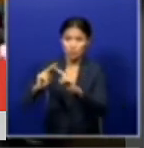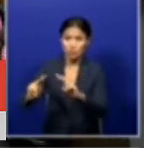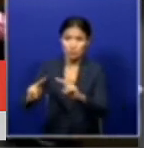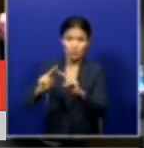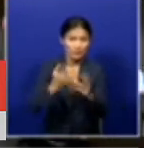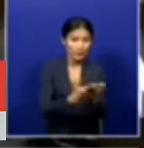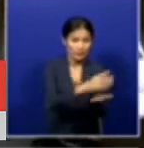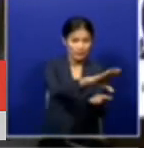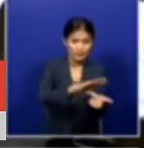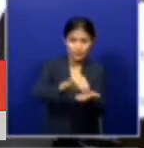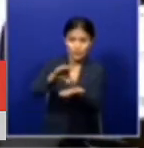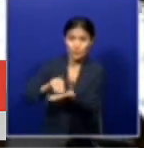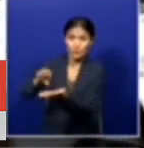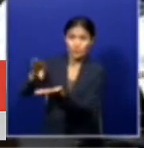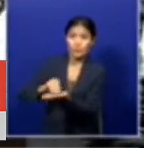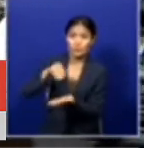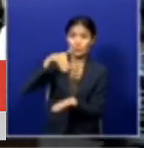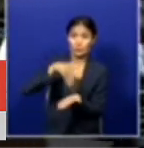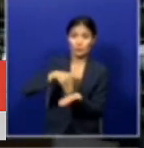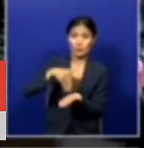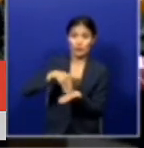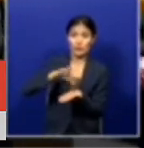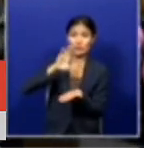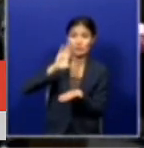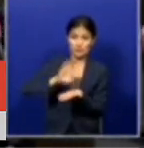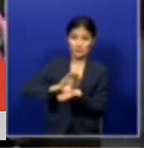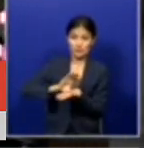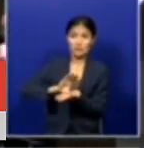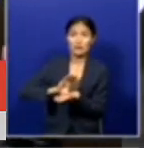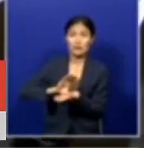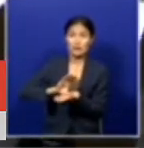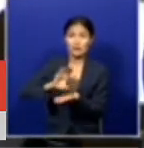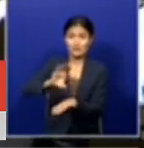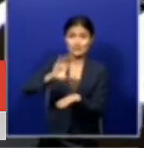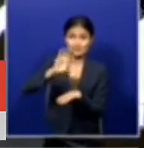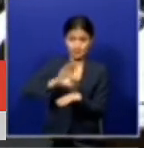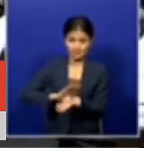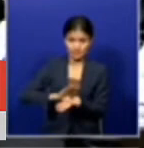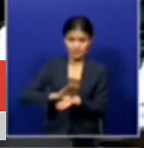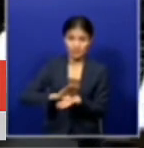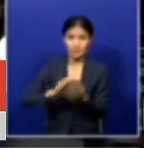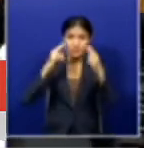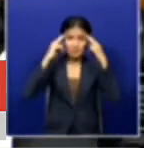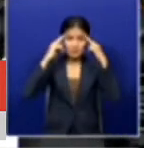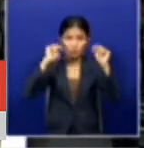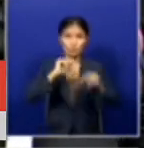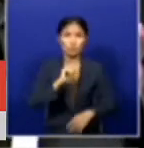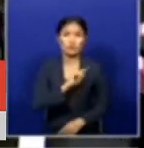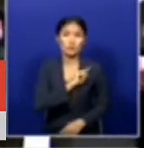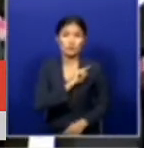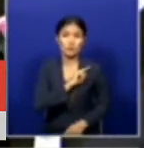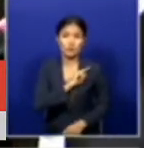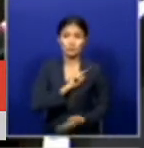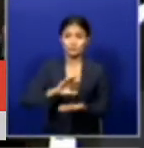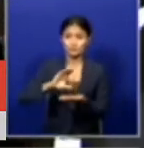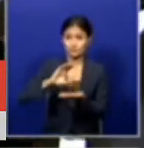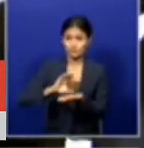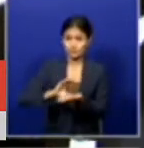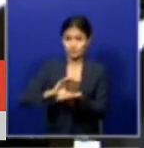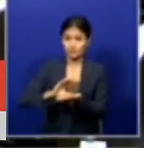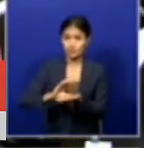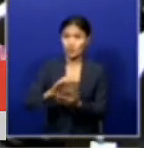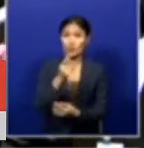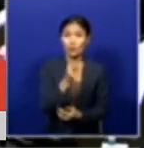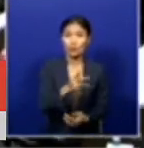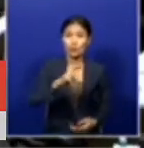ข้างบกลางให้อยู่ในอำนาจของนายกรัฐมนตรีโดยความเห็นชอบของคณะรัฐมนต